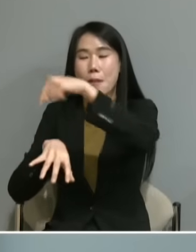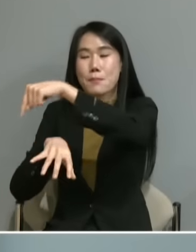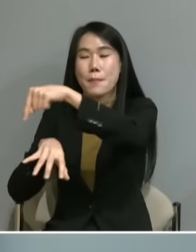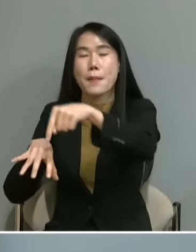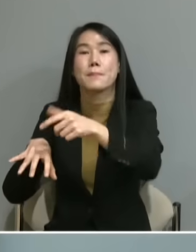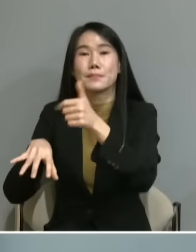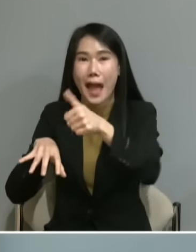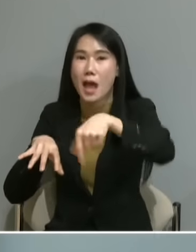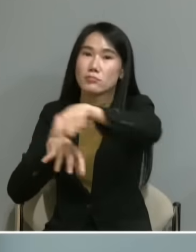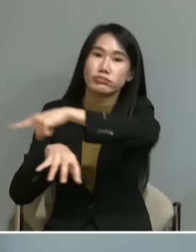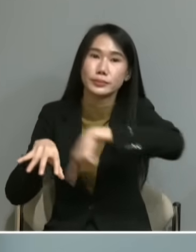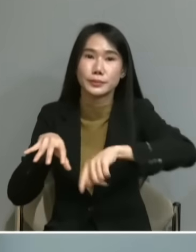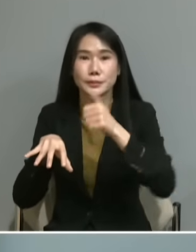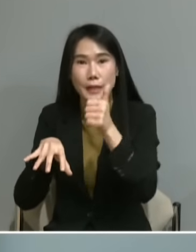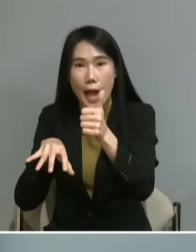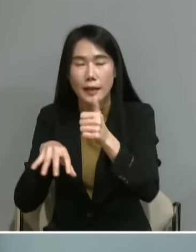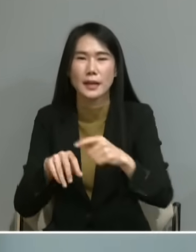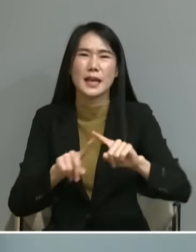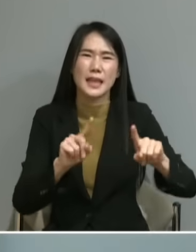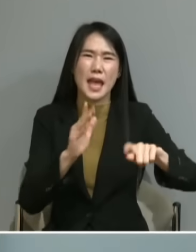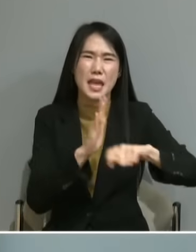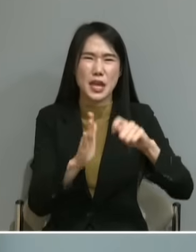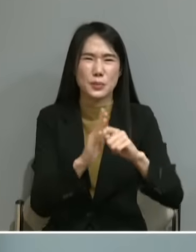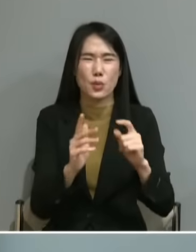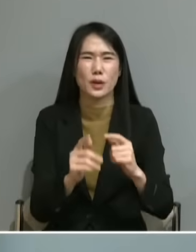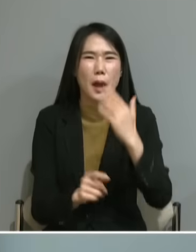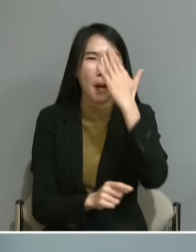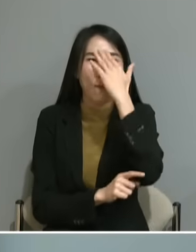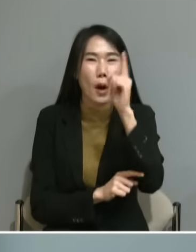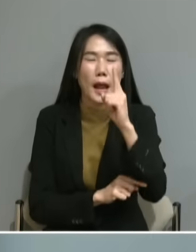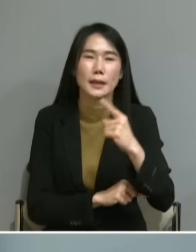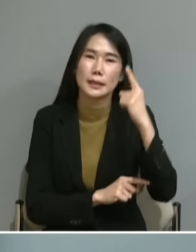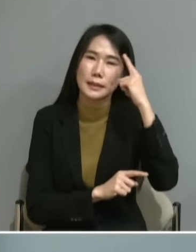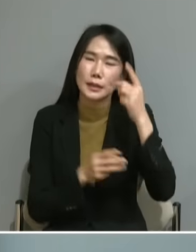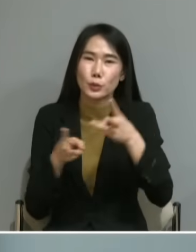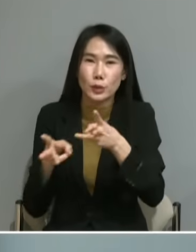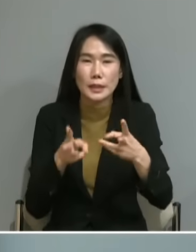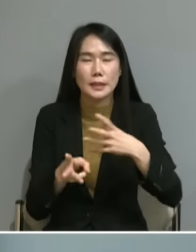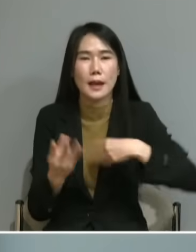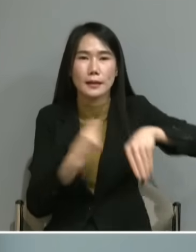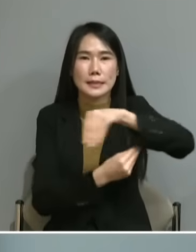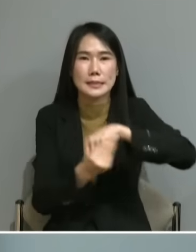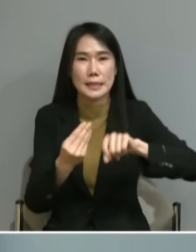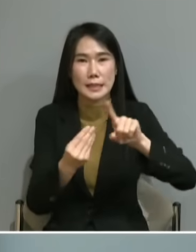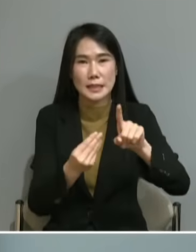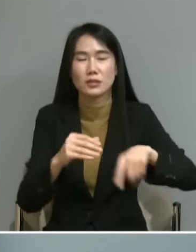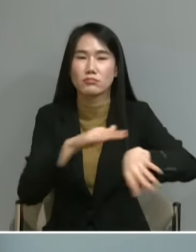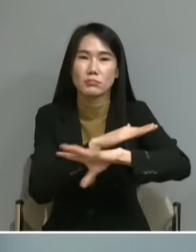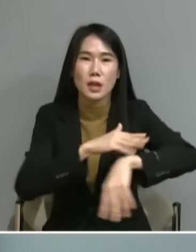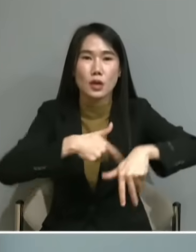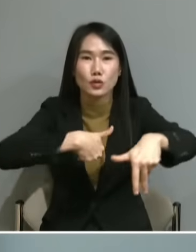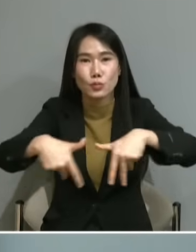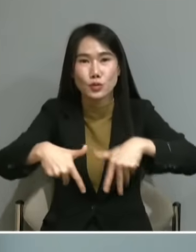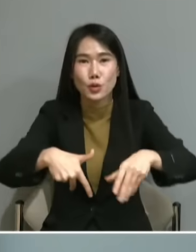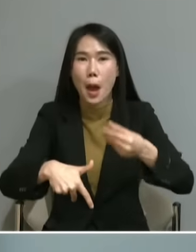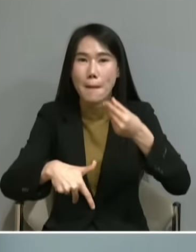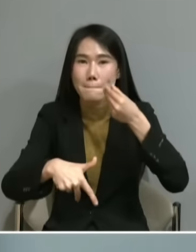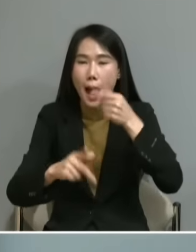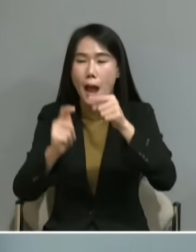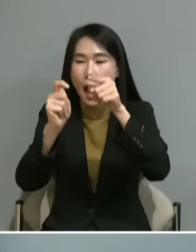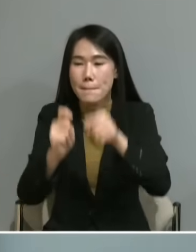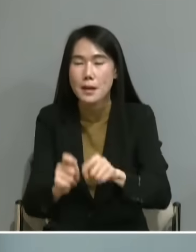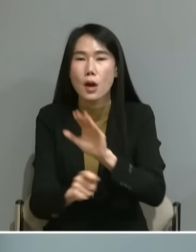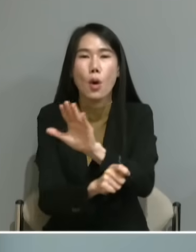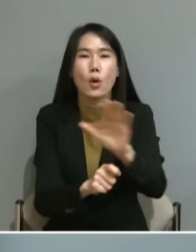ภอนั้นได้อย่างครอบคลุมนะครับสาเหตุที่เปลี่ยนก็คือหลักคิดคือการกระตุ้นเศรษฐกิจฐานรากในแต่ละชุมชนให้มีการเจริญเติบโต